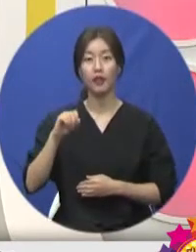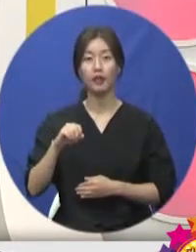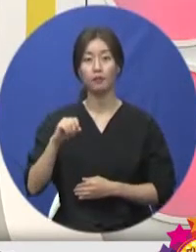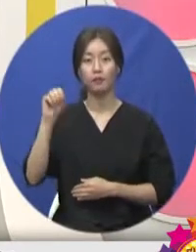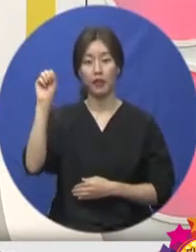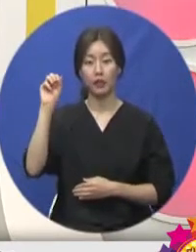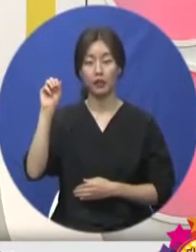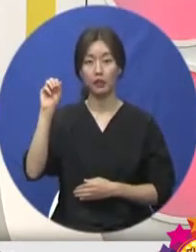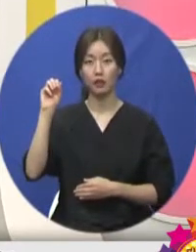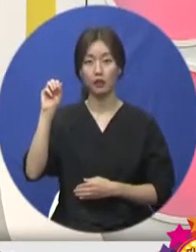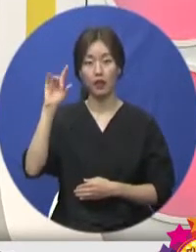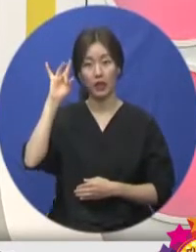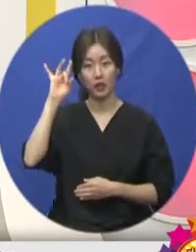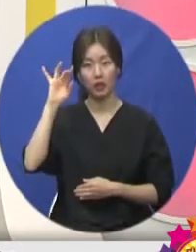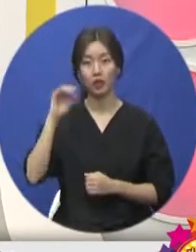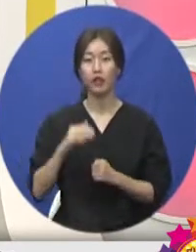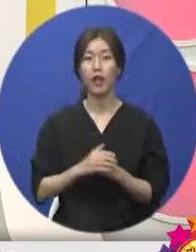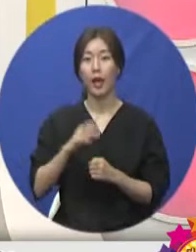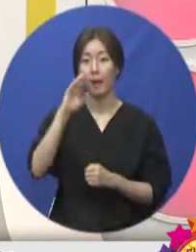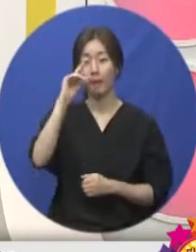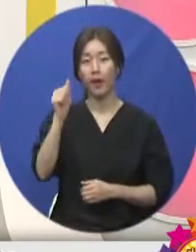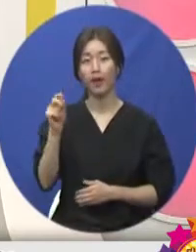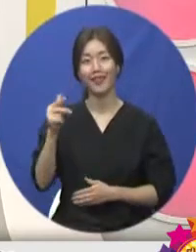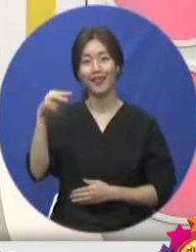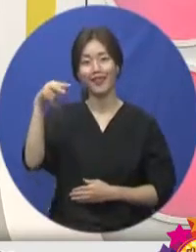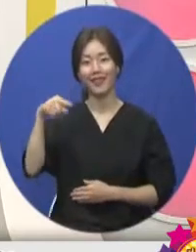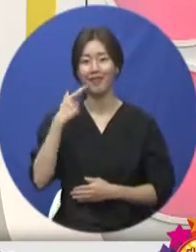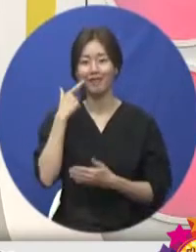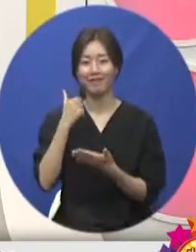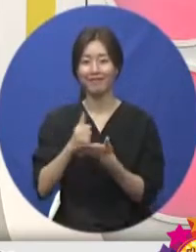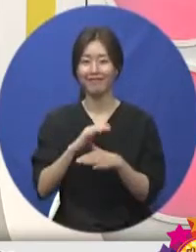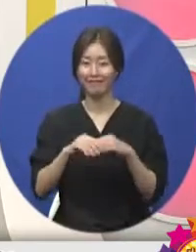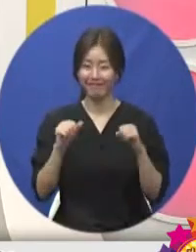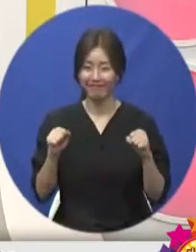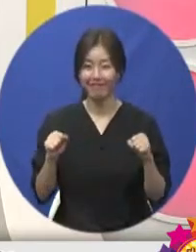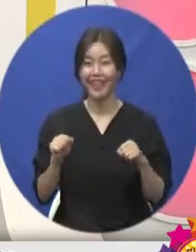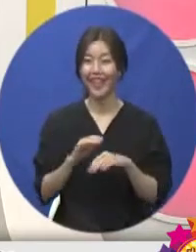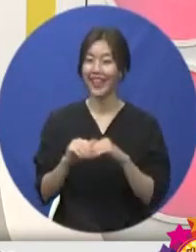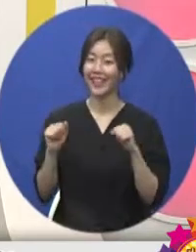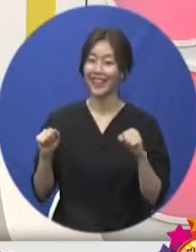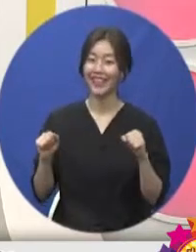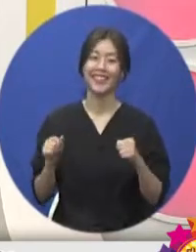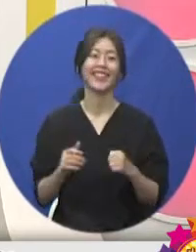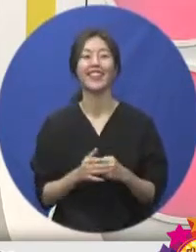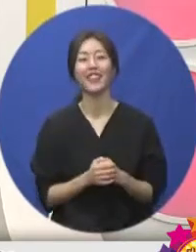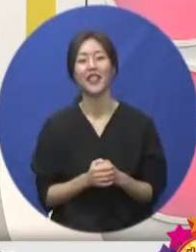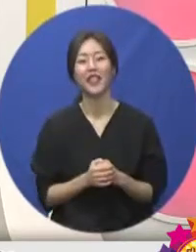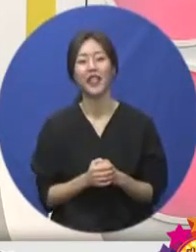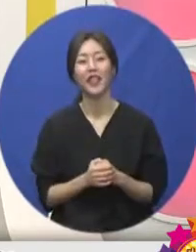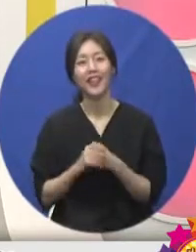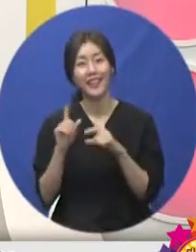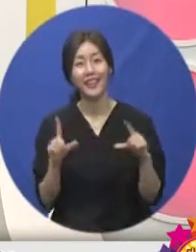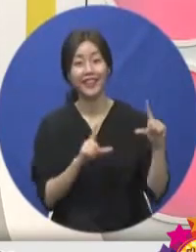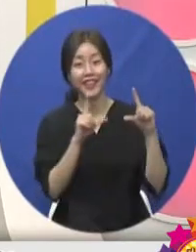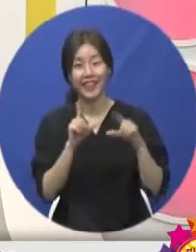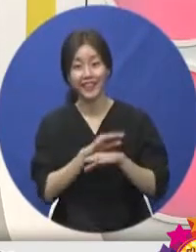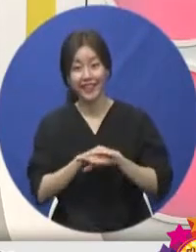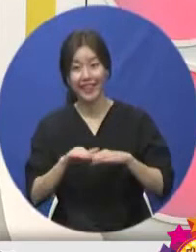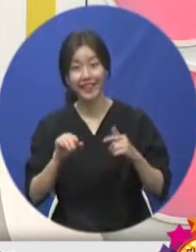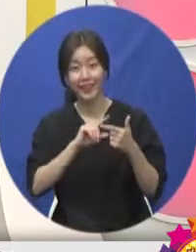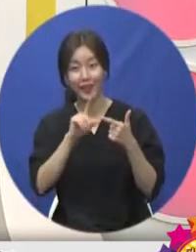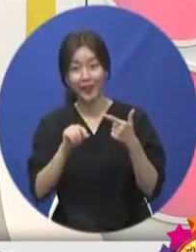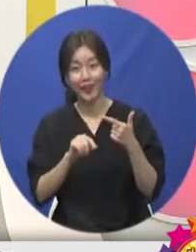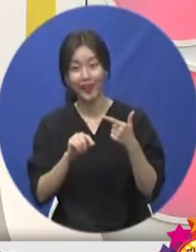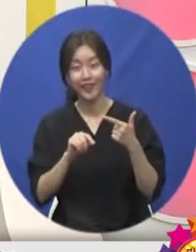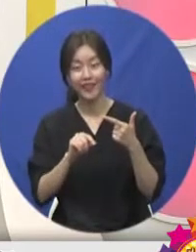남동구의 박현수 아버님이시다. 아버님 안녕하세요. 예, 안녕하세요. 네, 어떻게 지내셨습니까? 6월 한